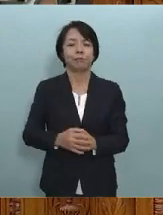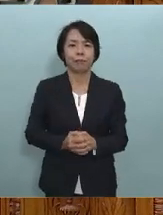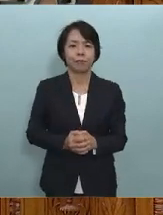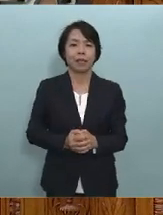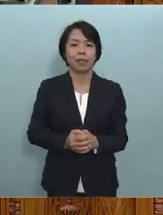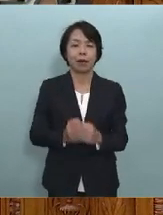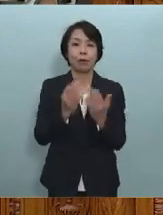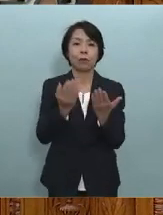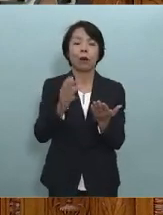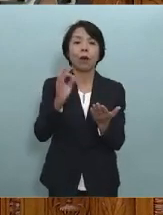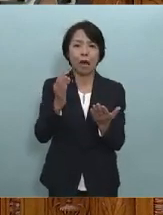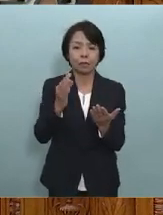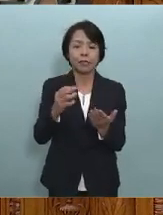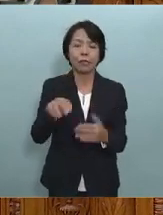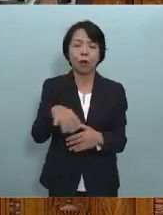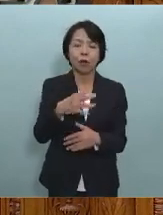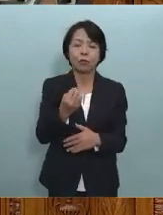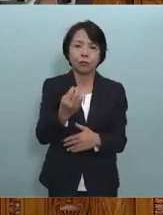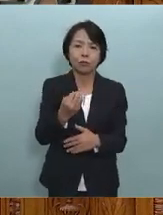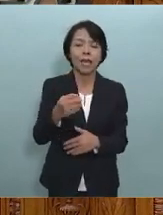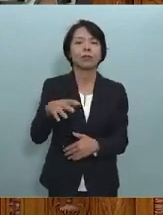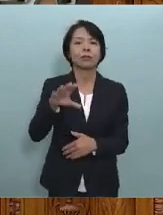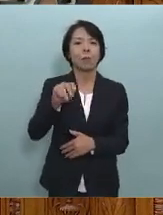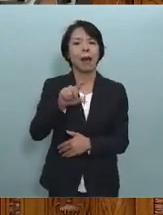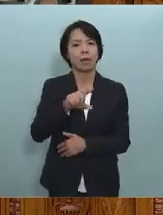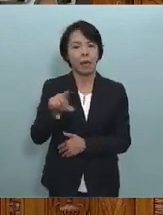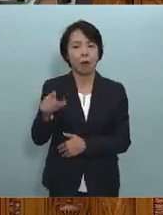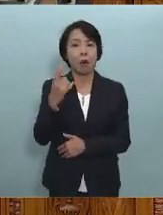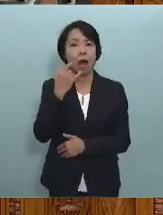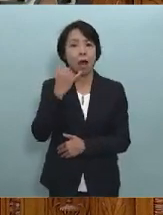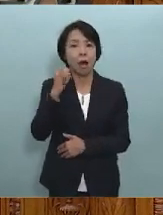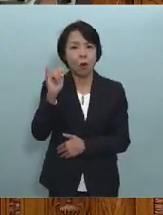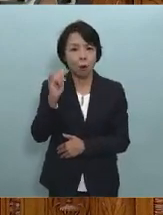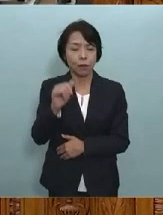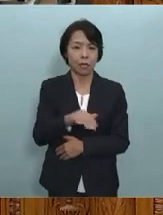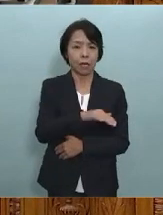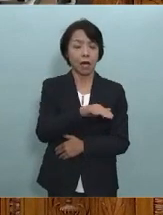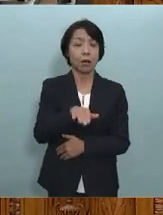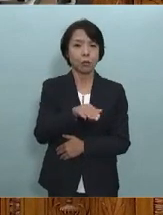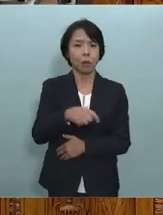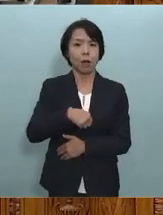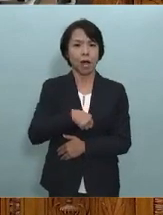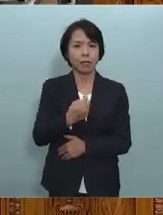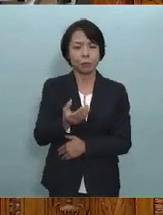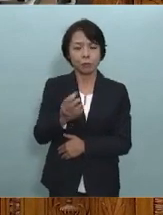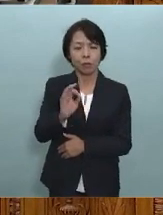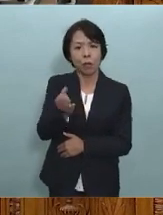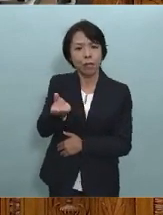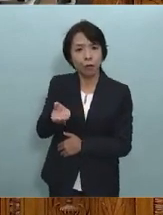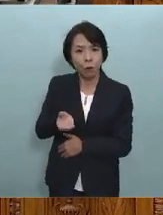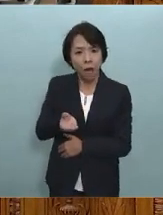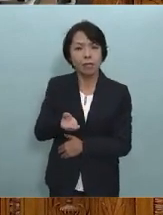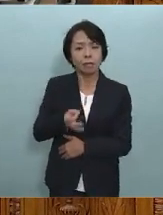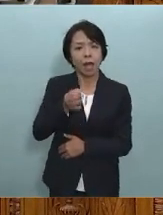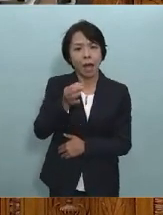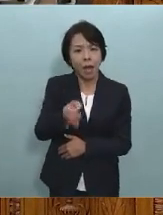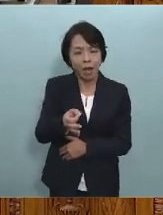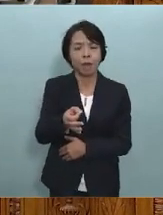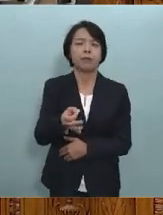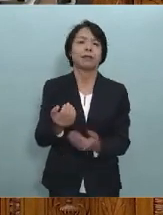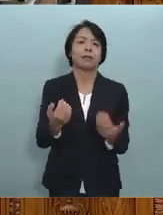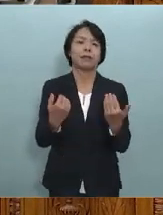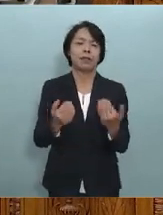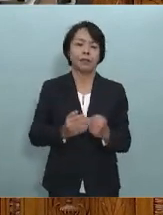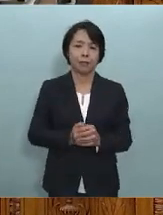学費の数百は保護者親か子供自身が借金として背負うのが前提となり